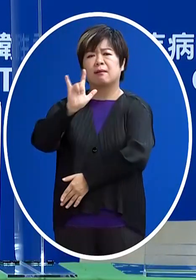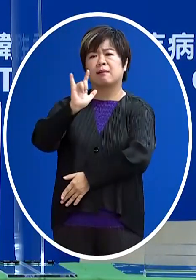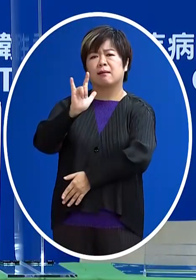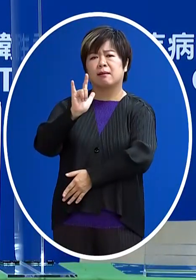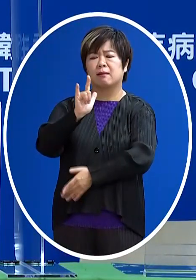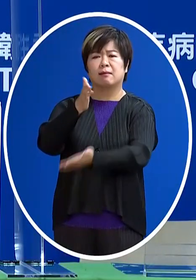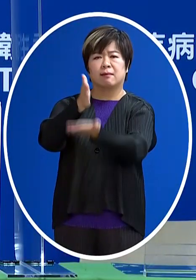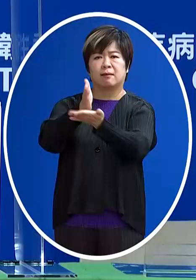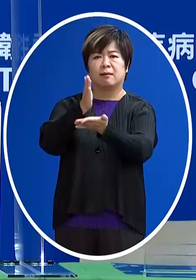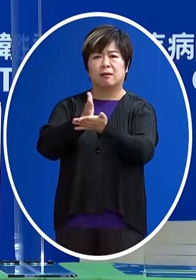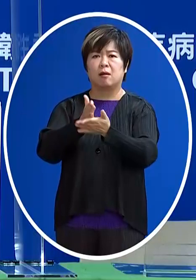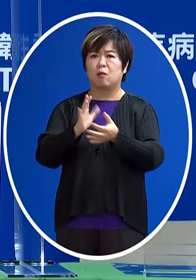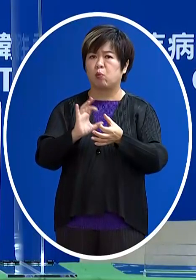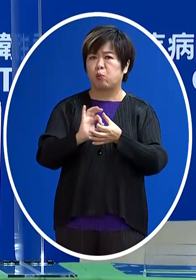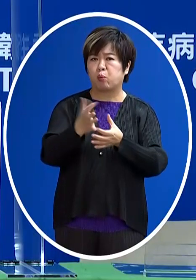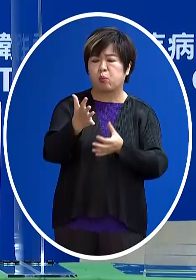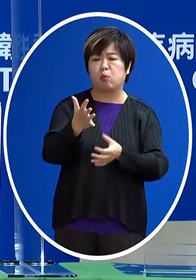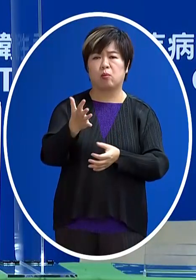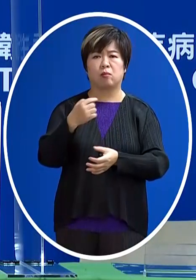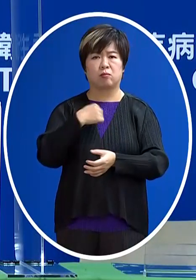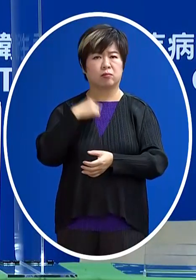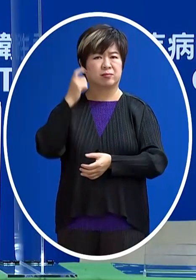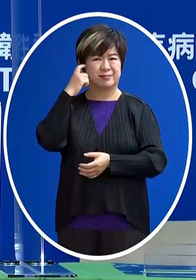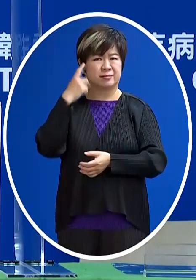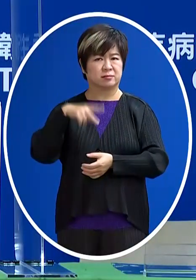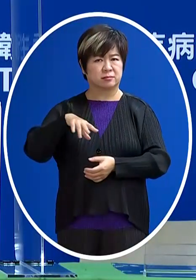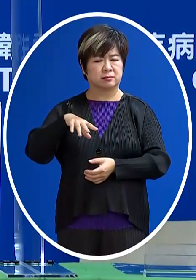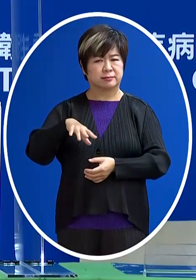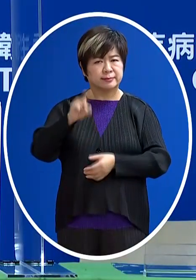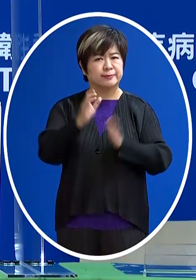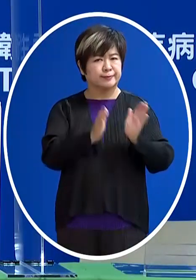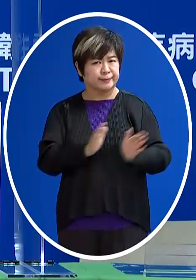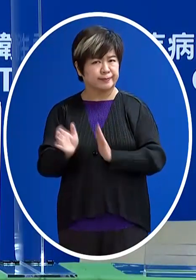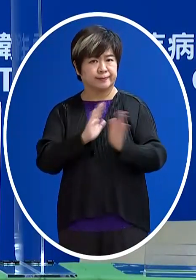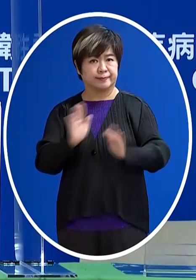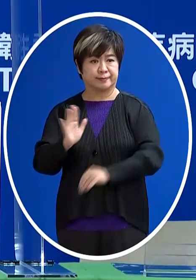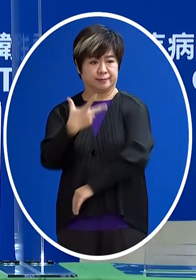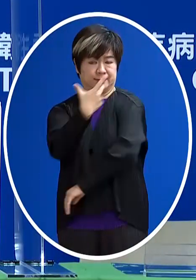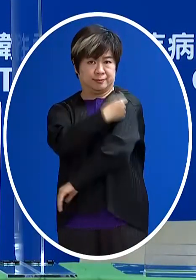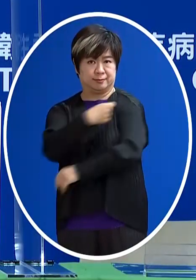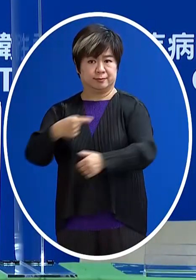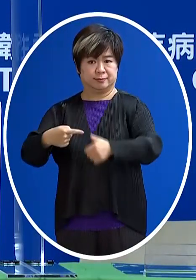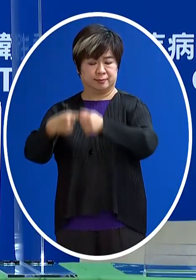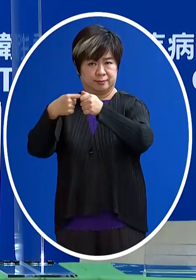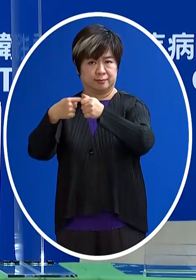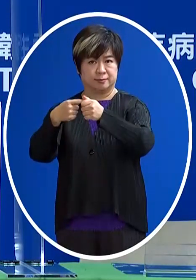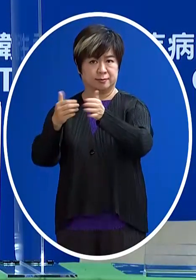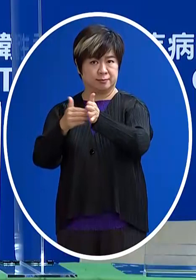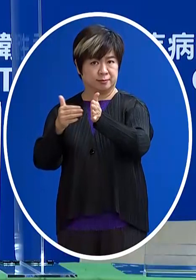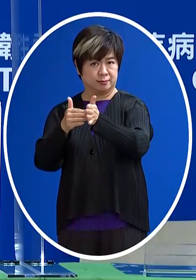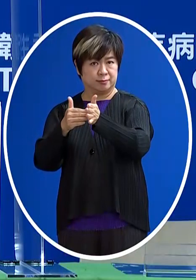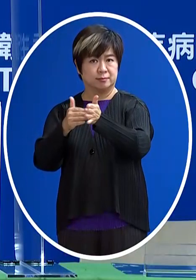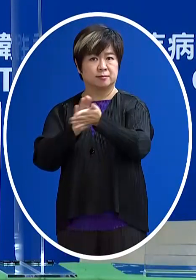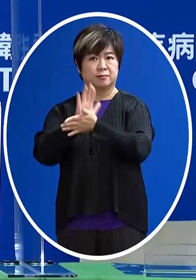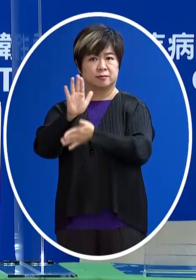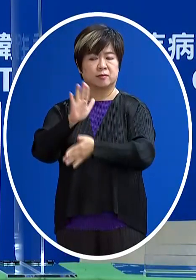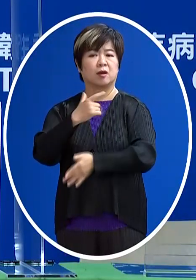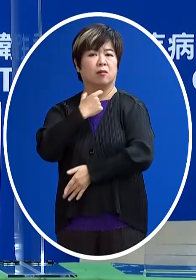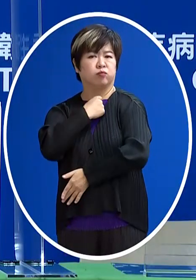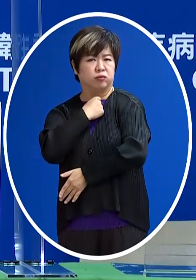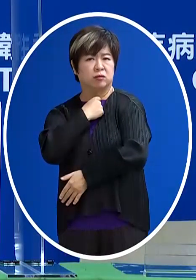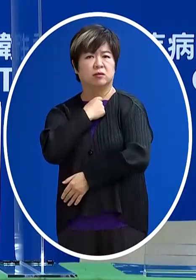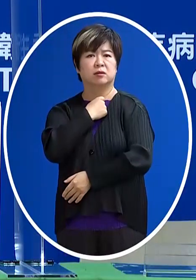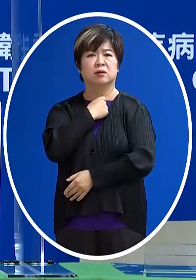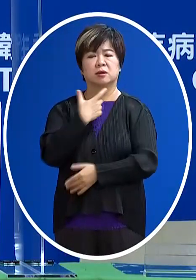要针对这个要做就是打了第一剂之后有关这个医院的一